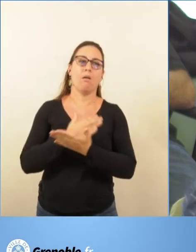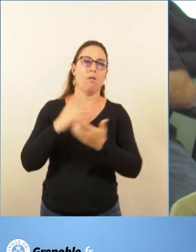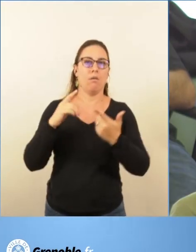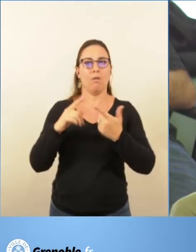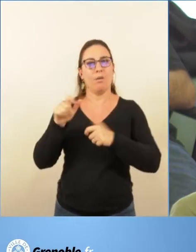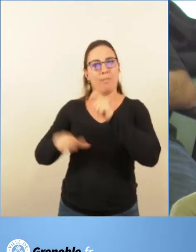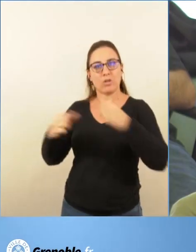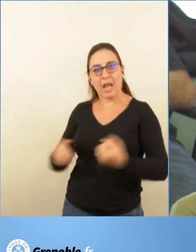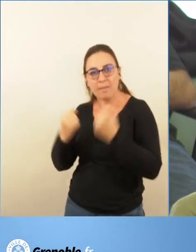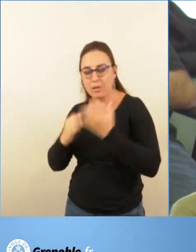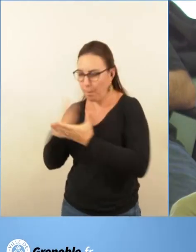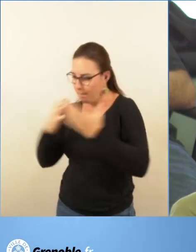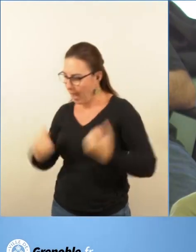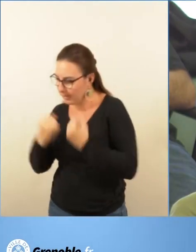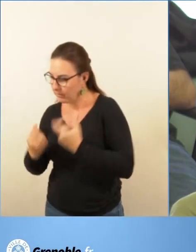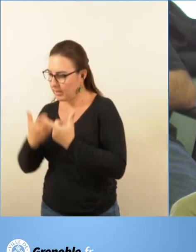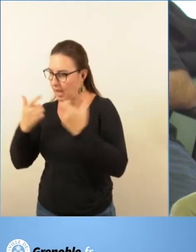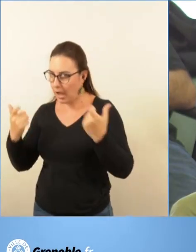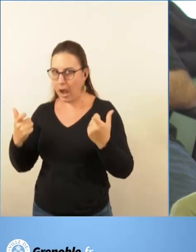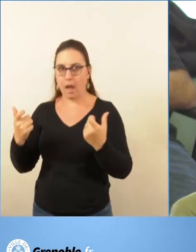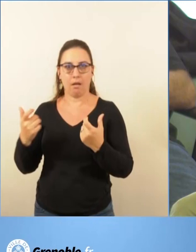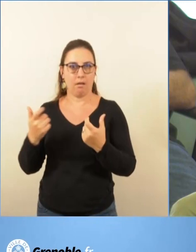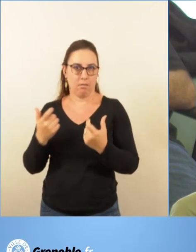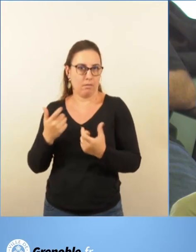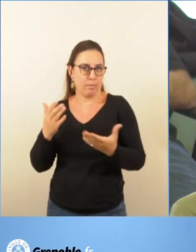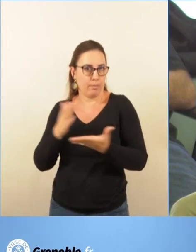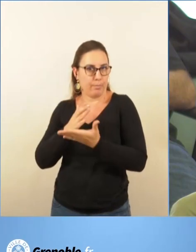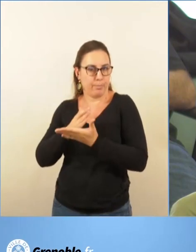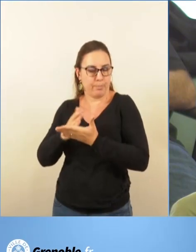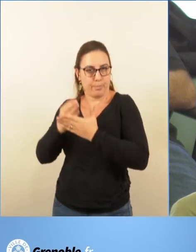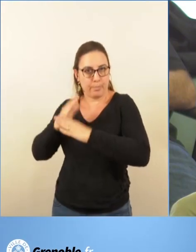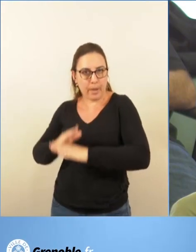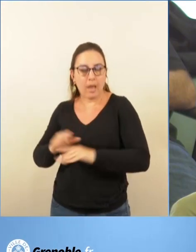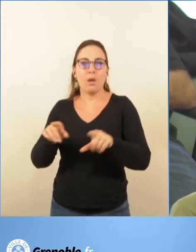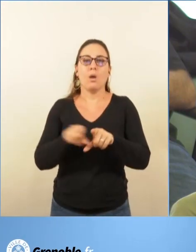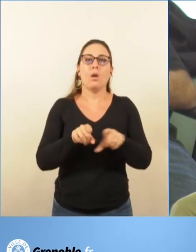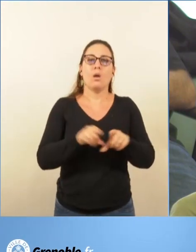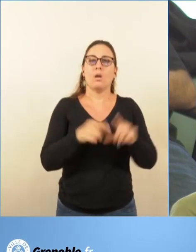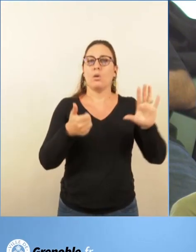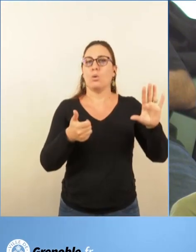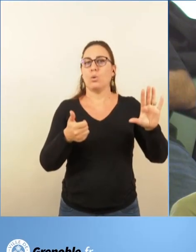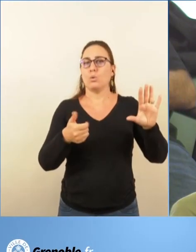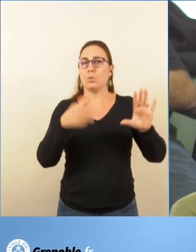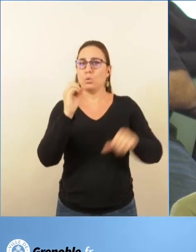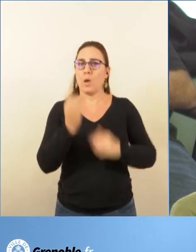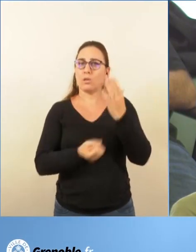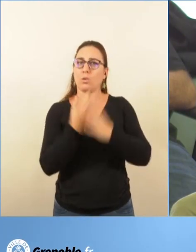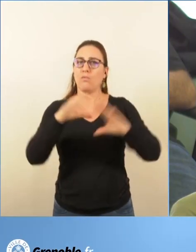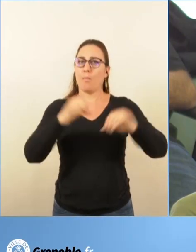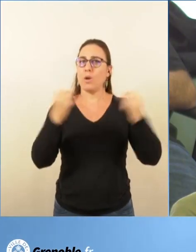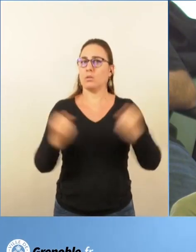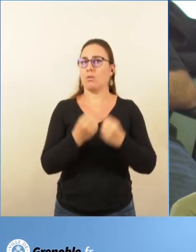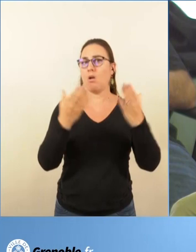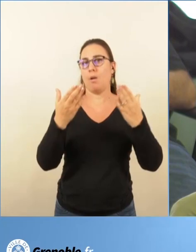les animateurs qui est envisagé a sorti aux mesures de des précarisation de 60 nouveaux postes d'animateurs